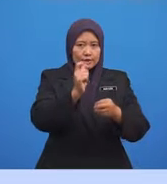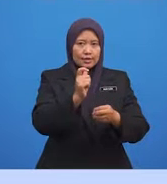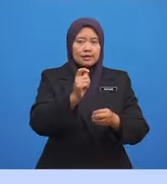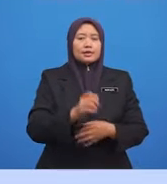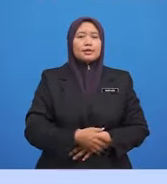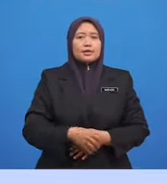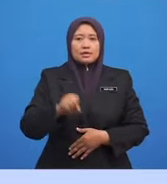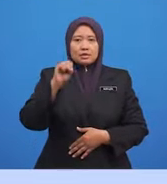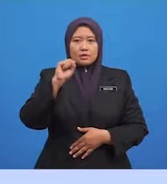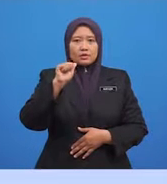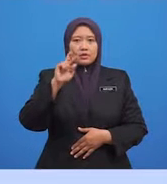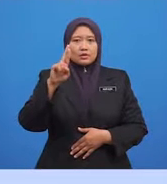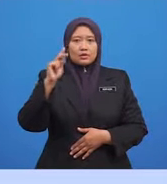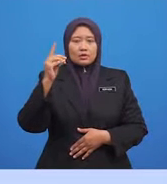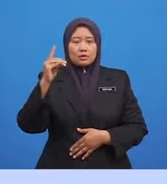Bagus.